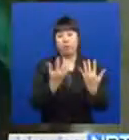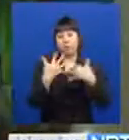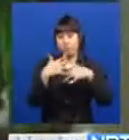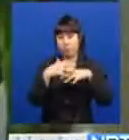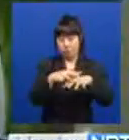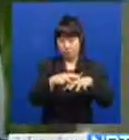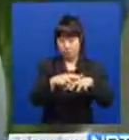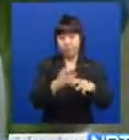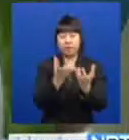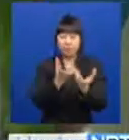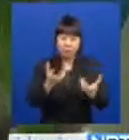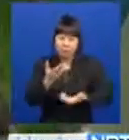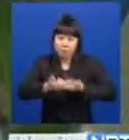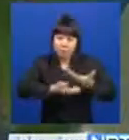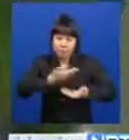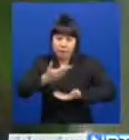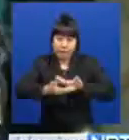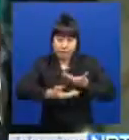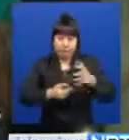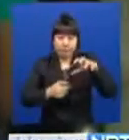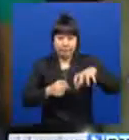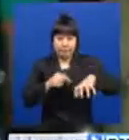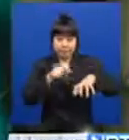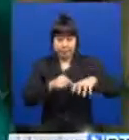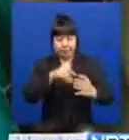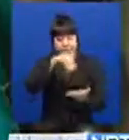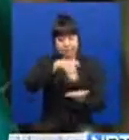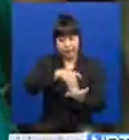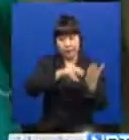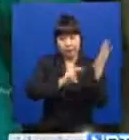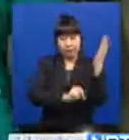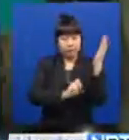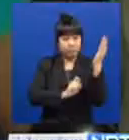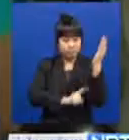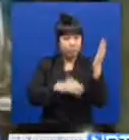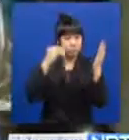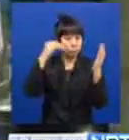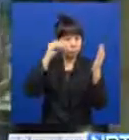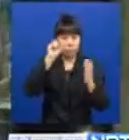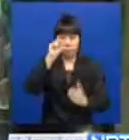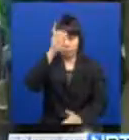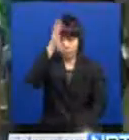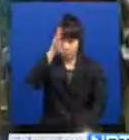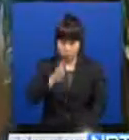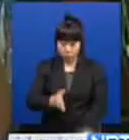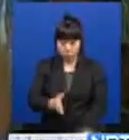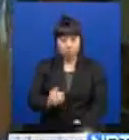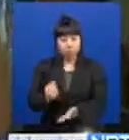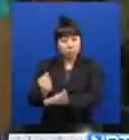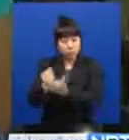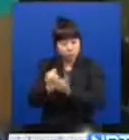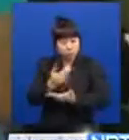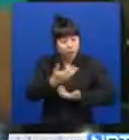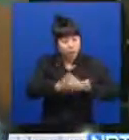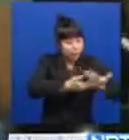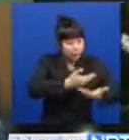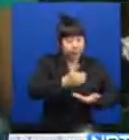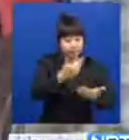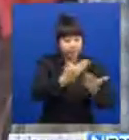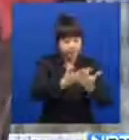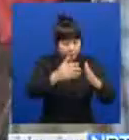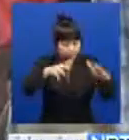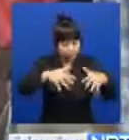ำสินค้ามาจำหน่ายยังตลาดเกษตรสาระกลางจังหวัดนครศรีธรรมราชทุกวันศุกร์ซึ่งช่วยเพิ่มช่องทางการตลาดเพิ่มร